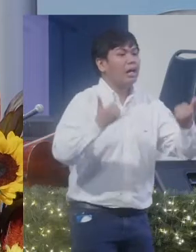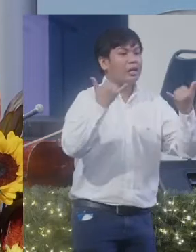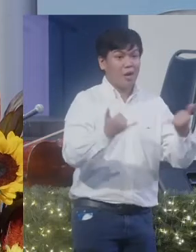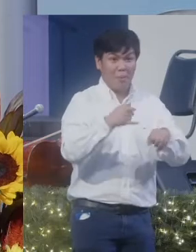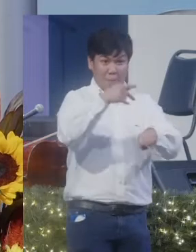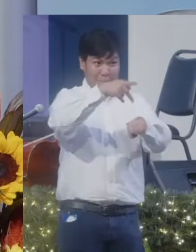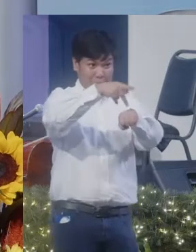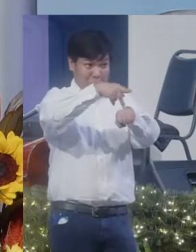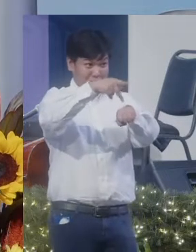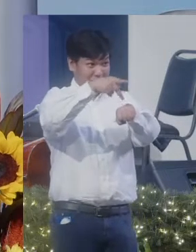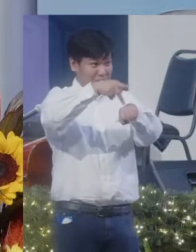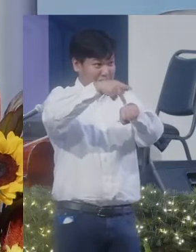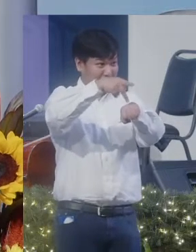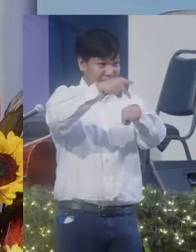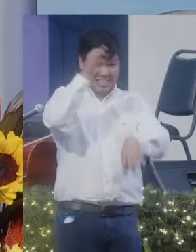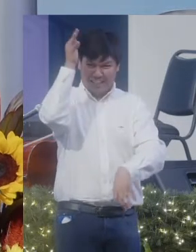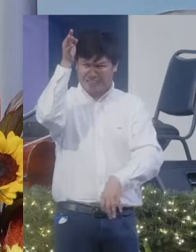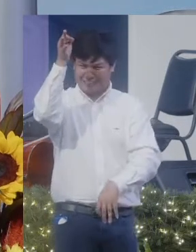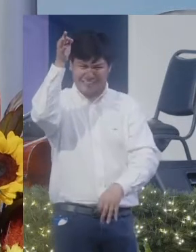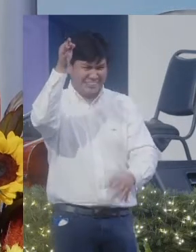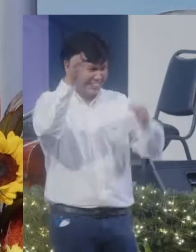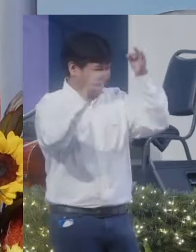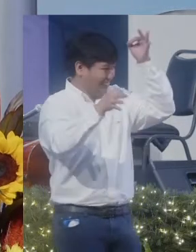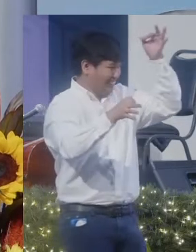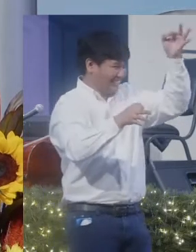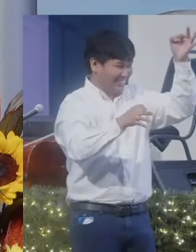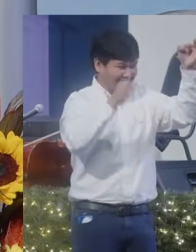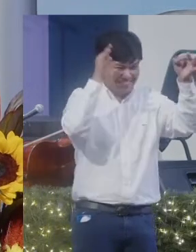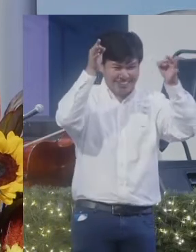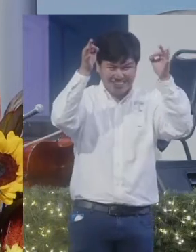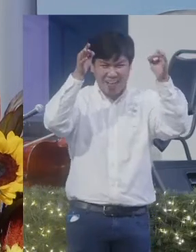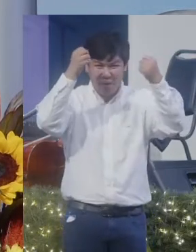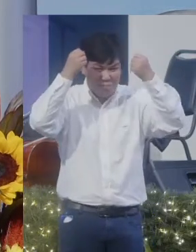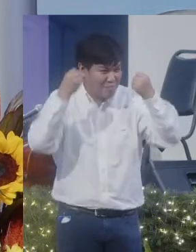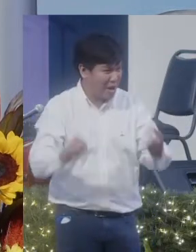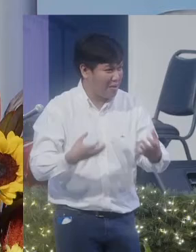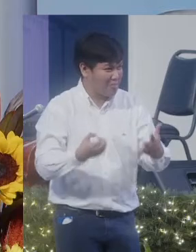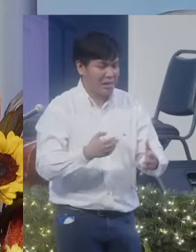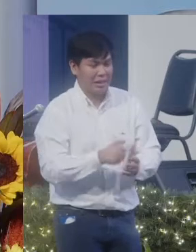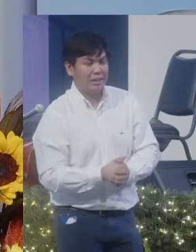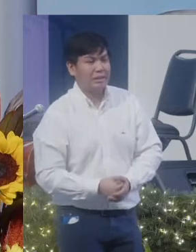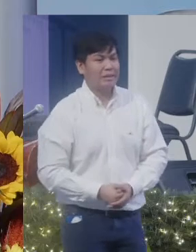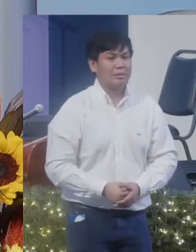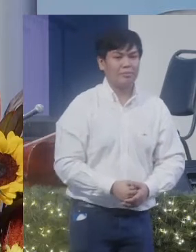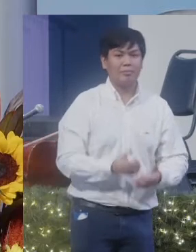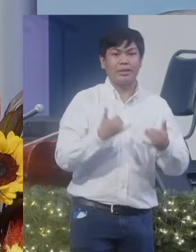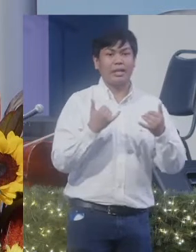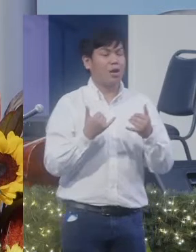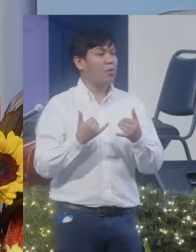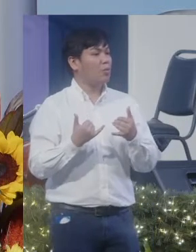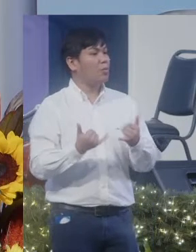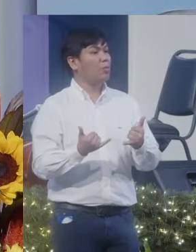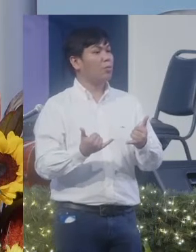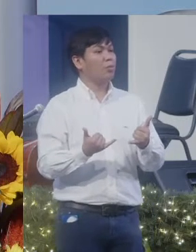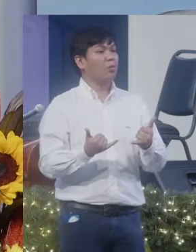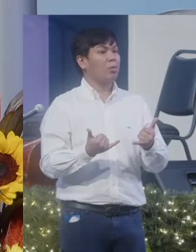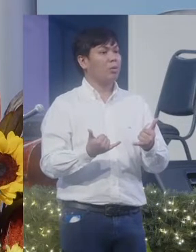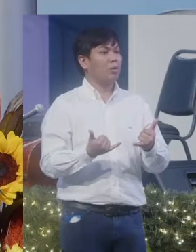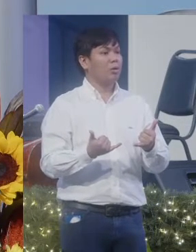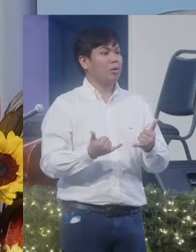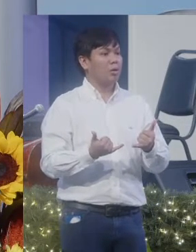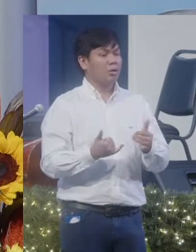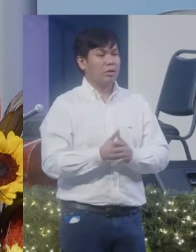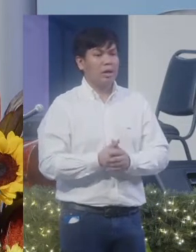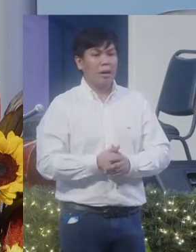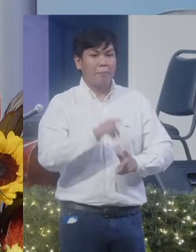mga libu-libong tao na sinermonan ni Peter nung day of Pentecost, now when they heard this, they were cut to